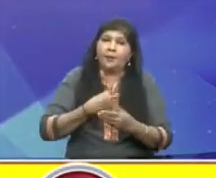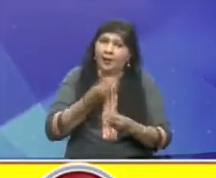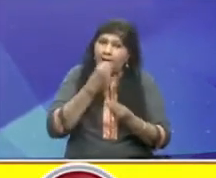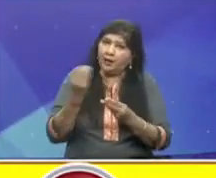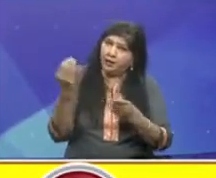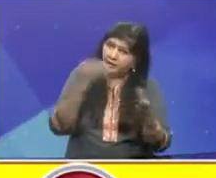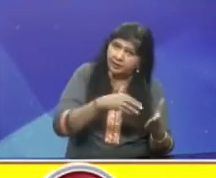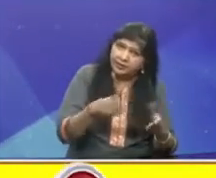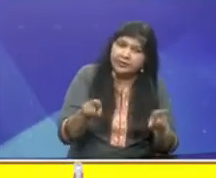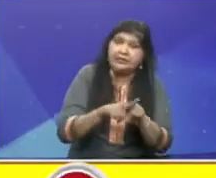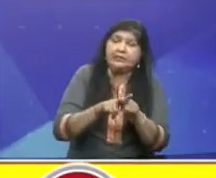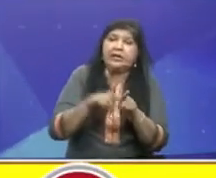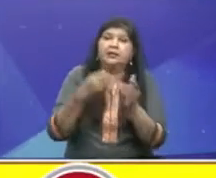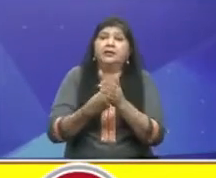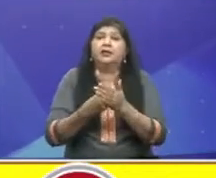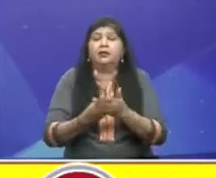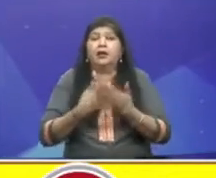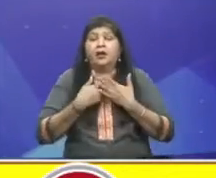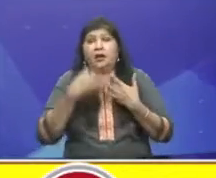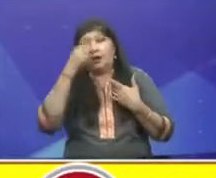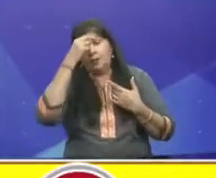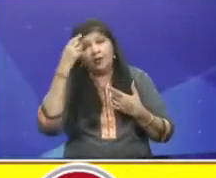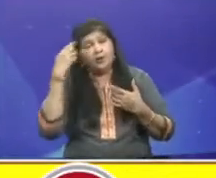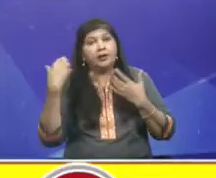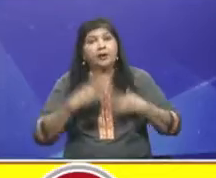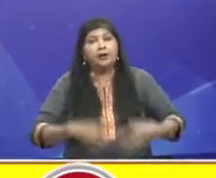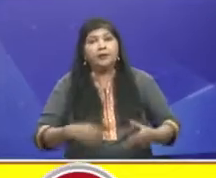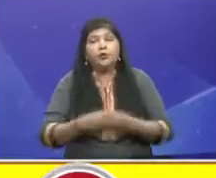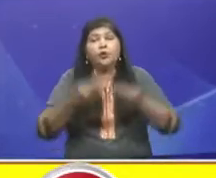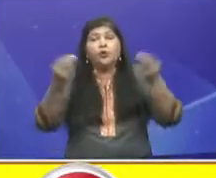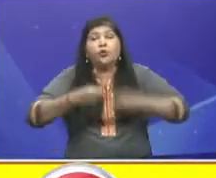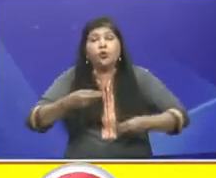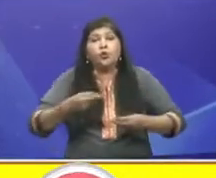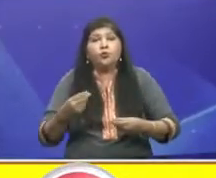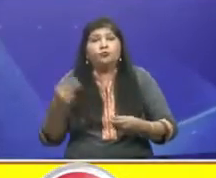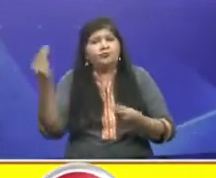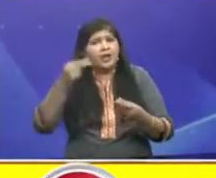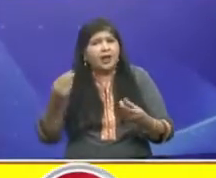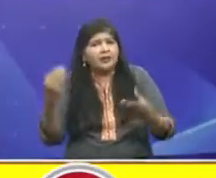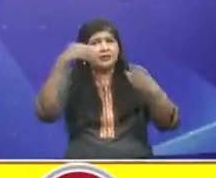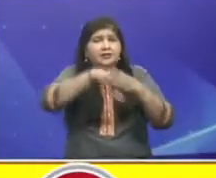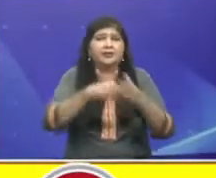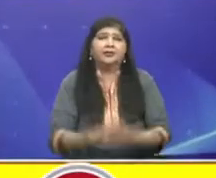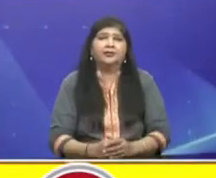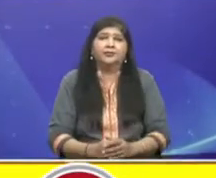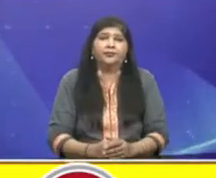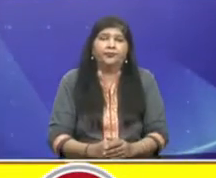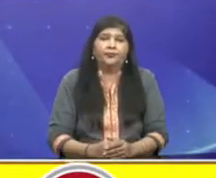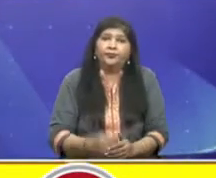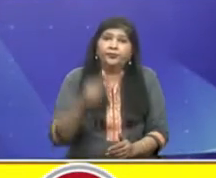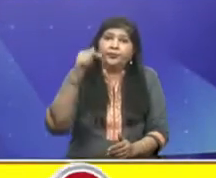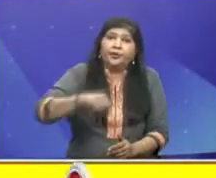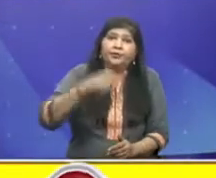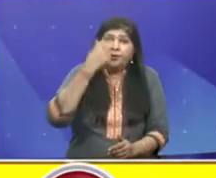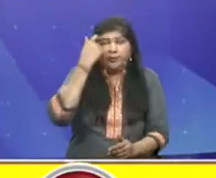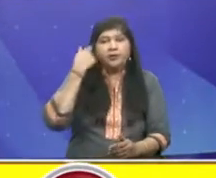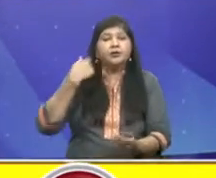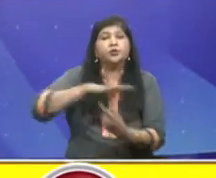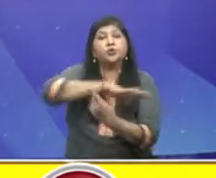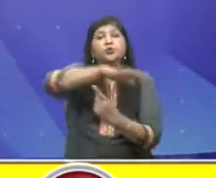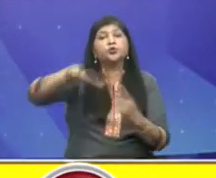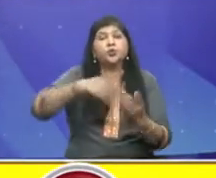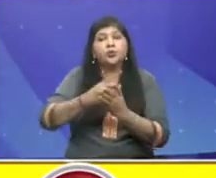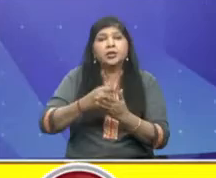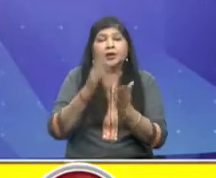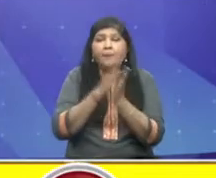करती है और हमारी दुनिया में नए नए रंग भी भरती है। अभी मैं सोशल मीडिया पर देख रहा